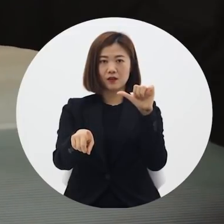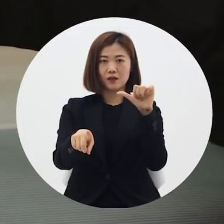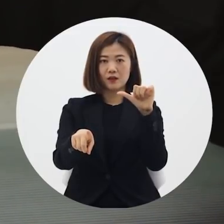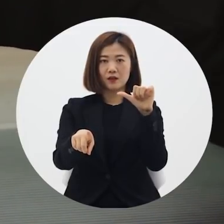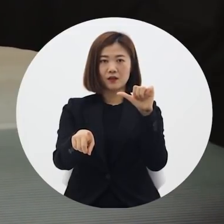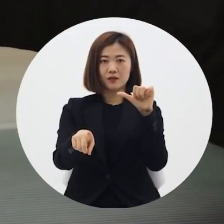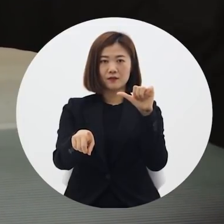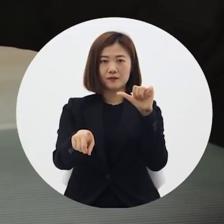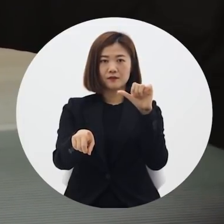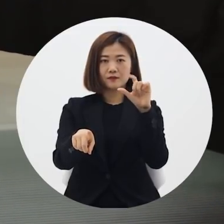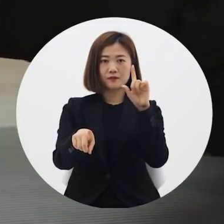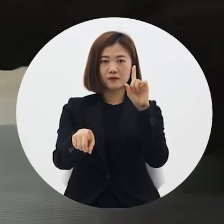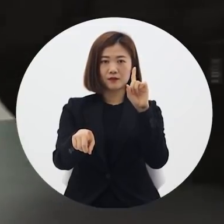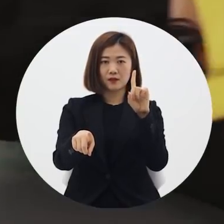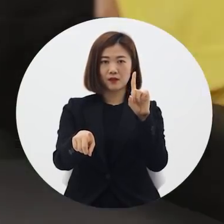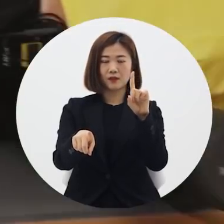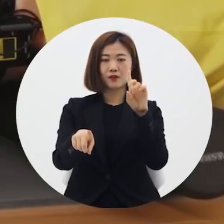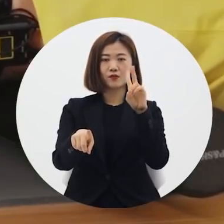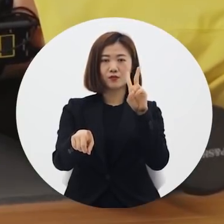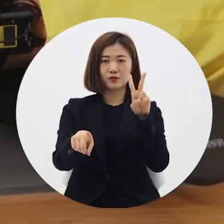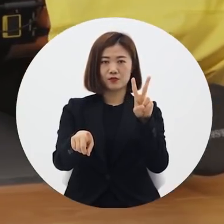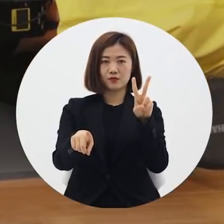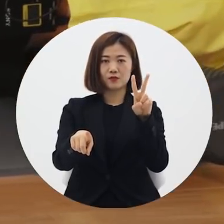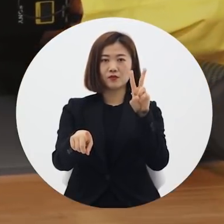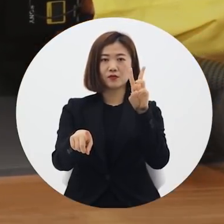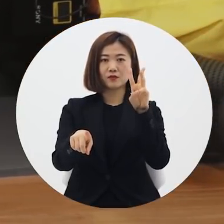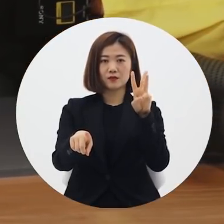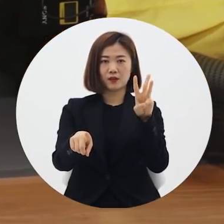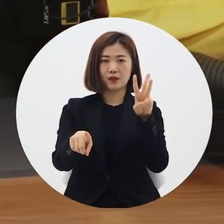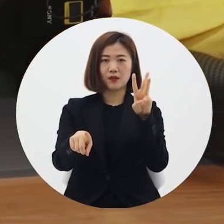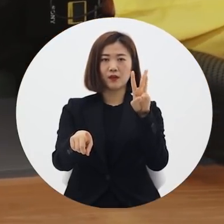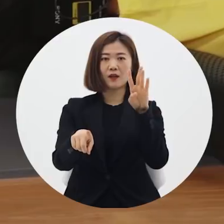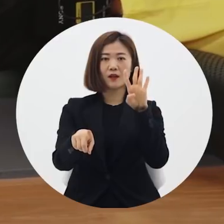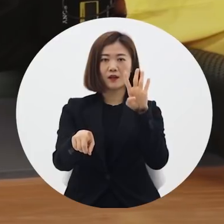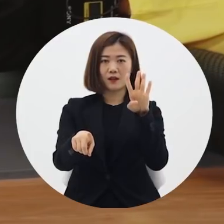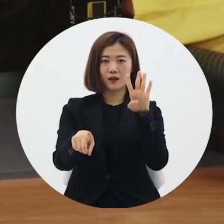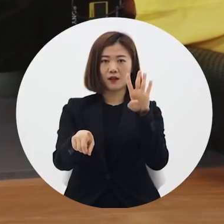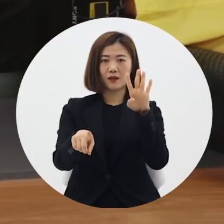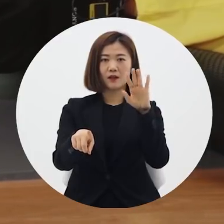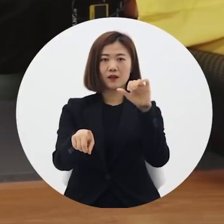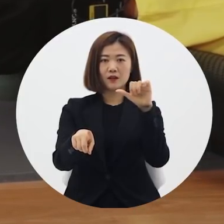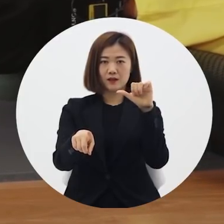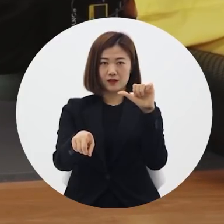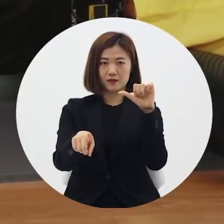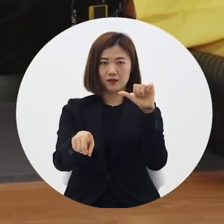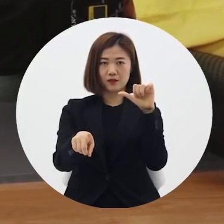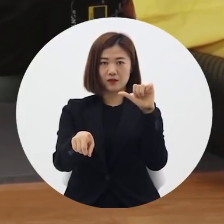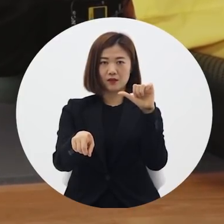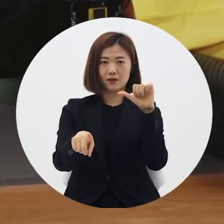다섯, 하나, 둘, 셋, 넷,